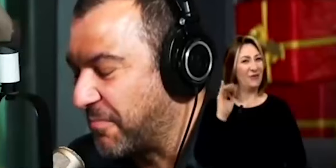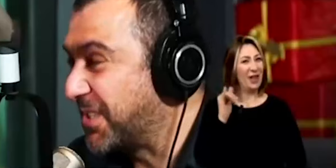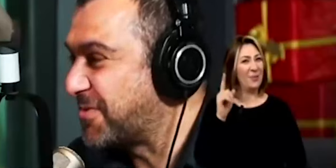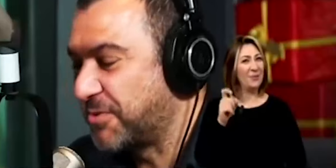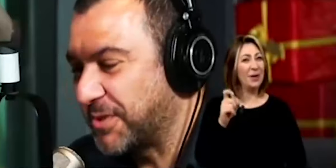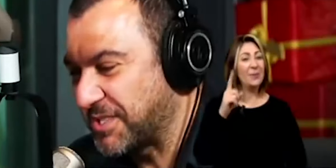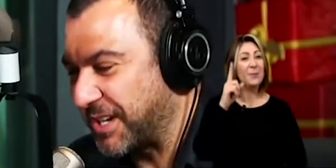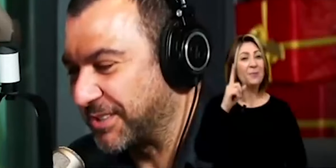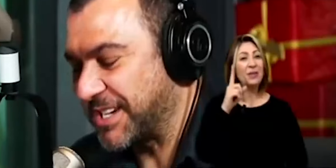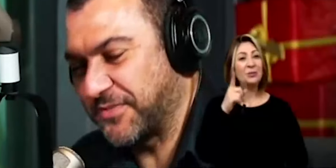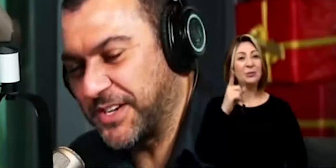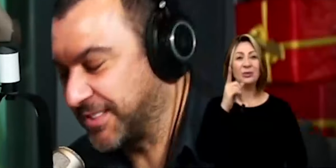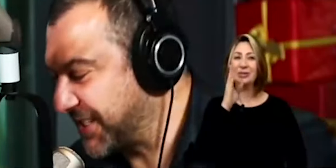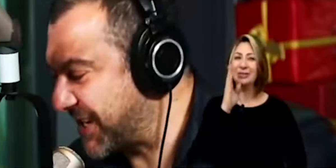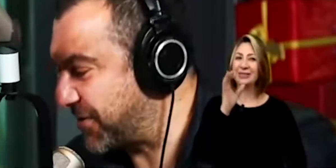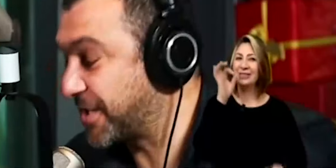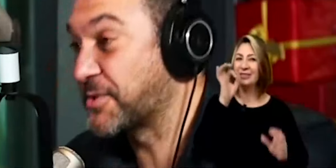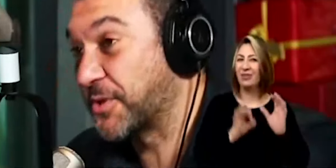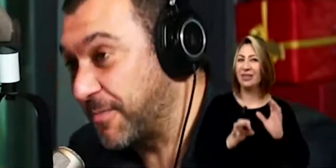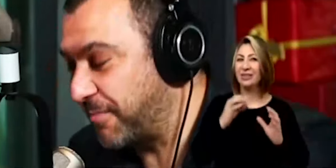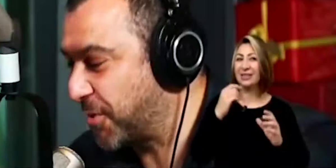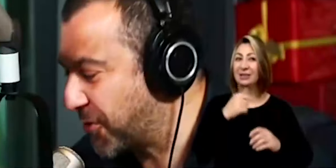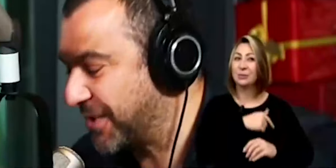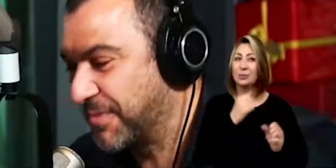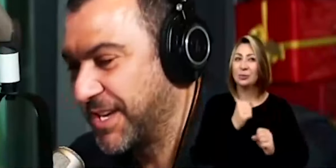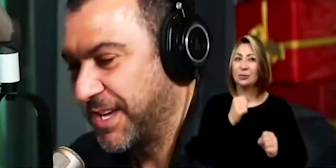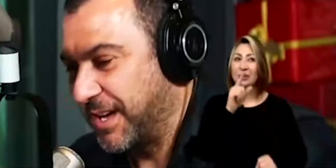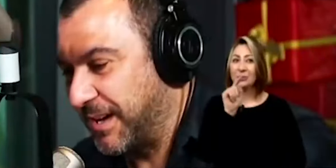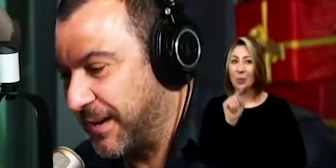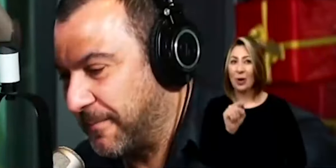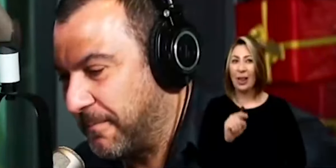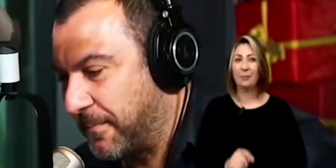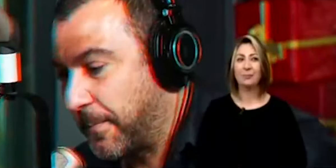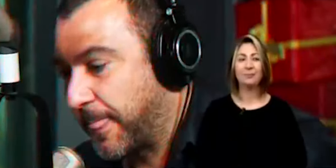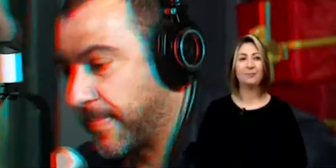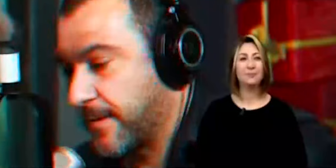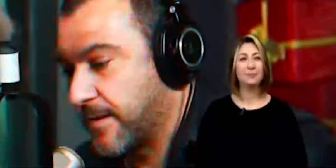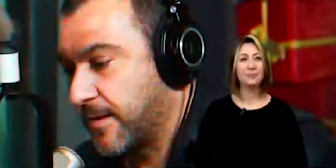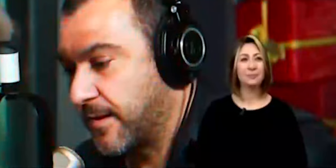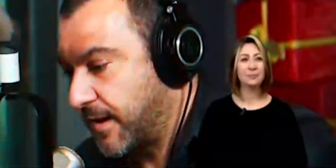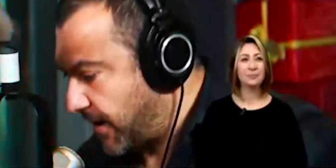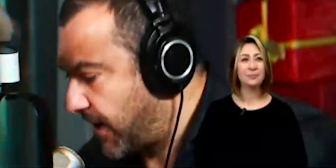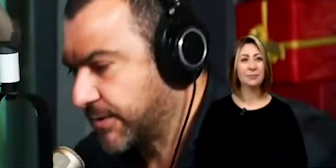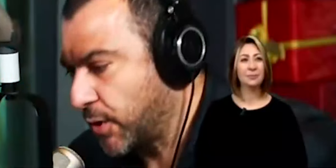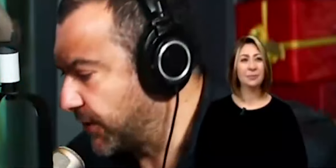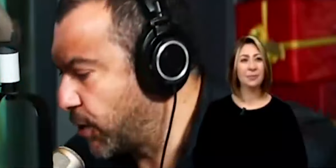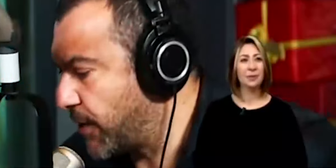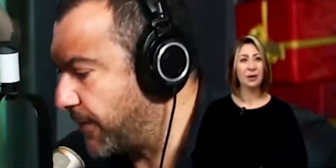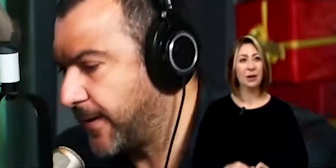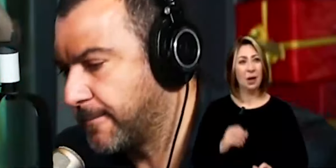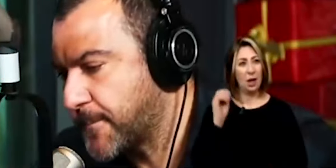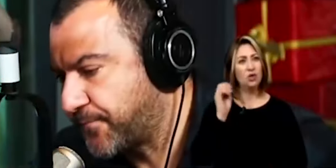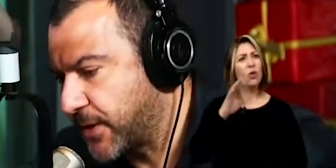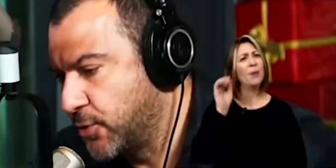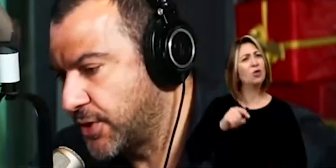mı? Bir de stüdyoda şarkılar sıfırın altında çeviriyor. Arkadaşlar şu kırmaya bir dokunalım. Dersin altını atıyorsun abi. Atı